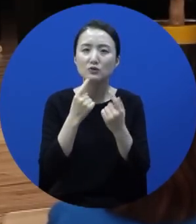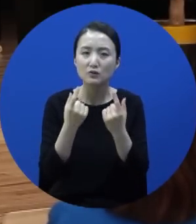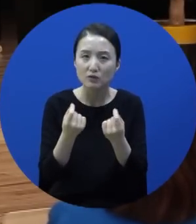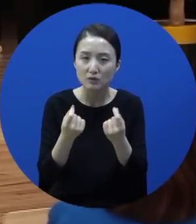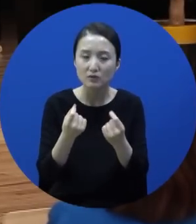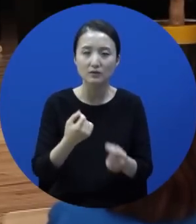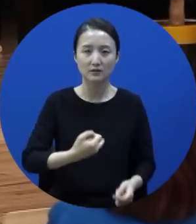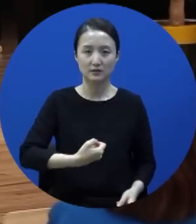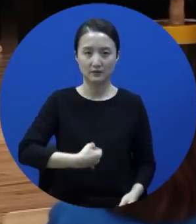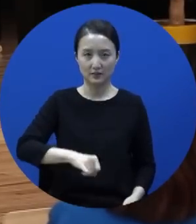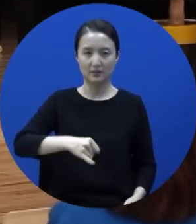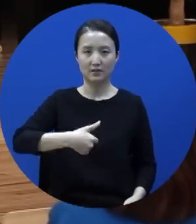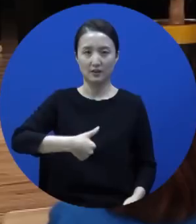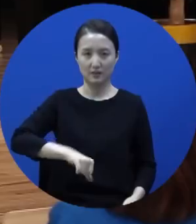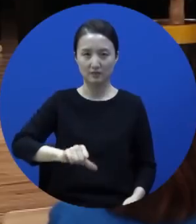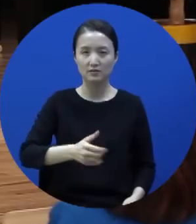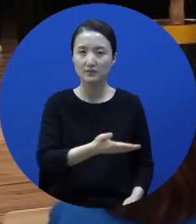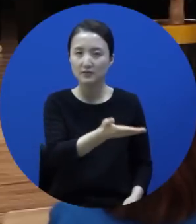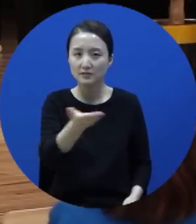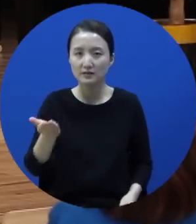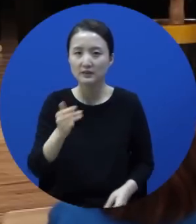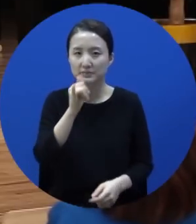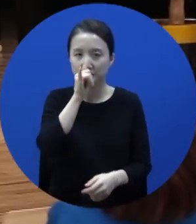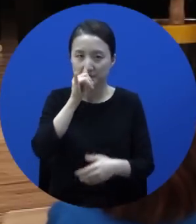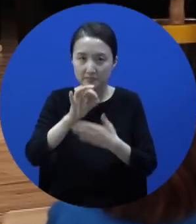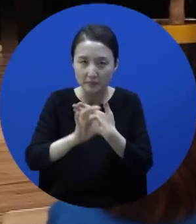자녀라고 했을 때 여러분들 어떤 생각하셨을 것 같으세요?